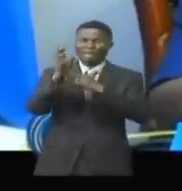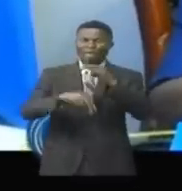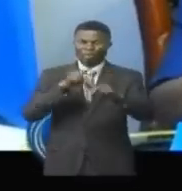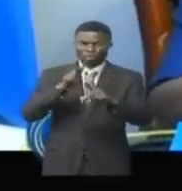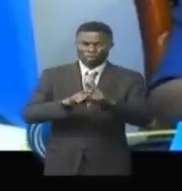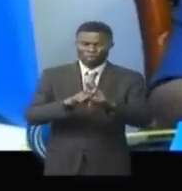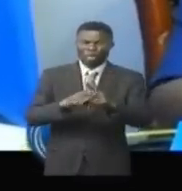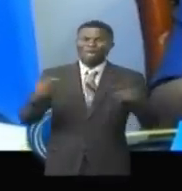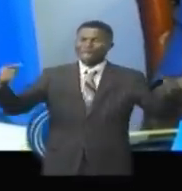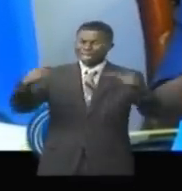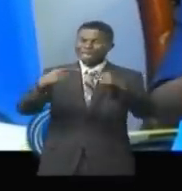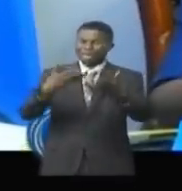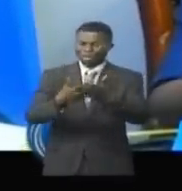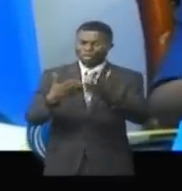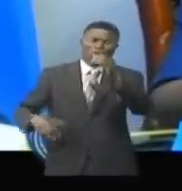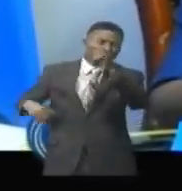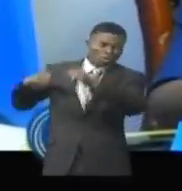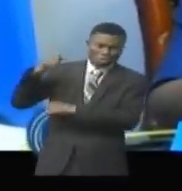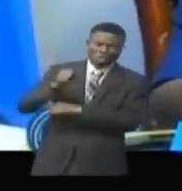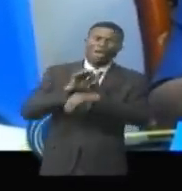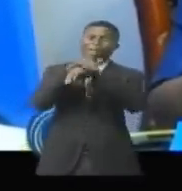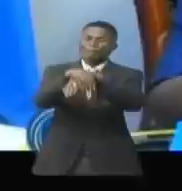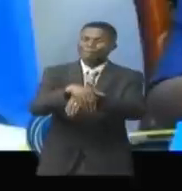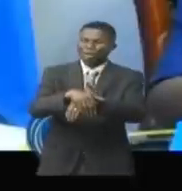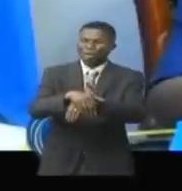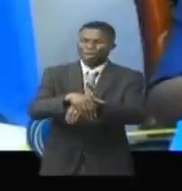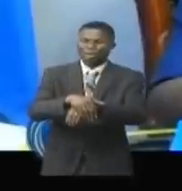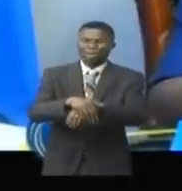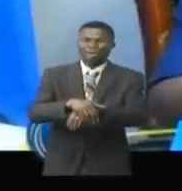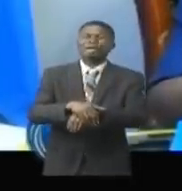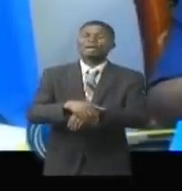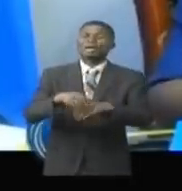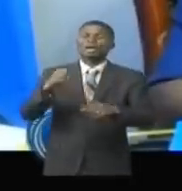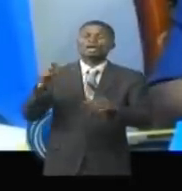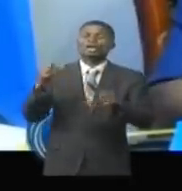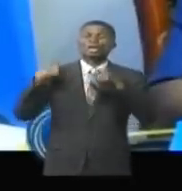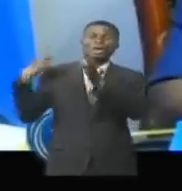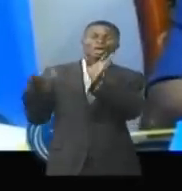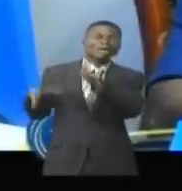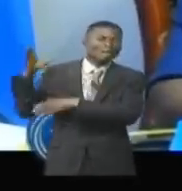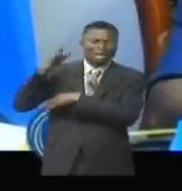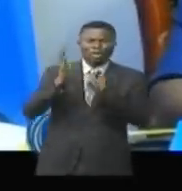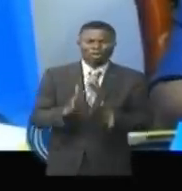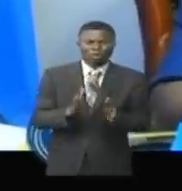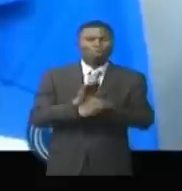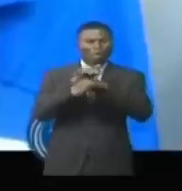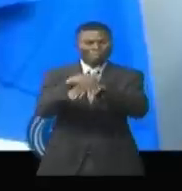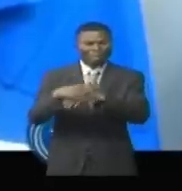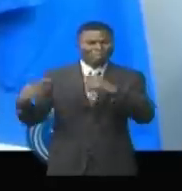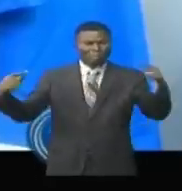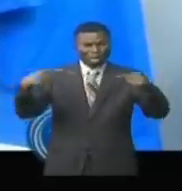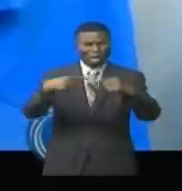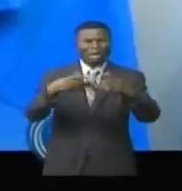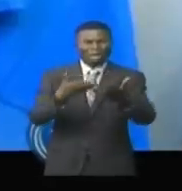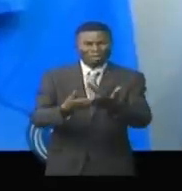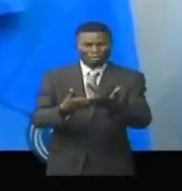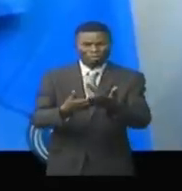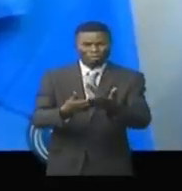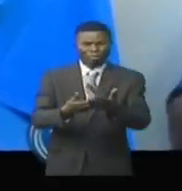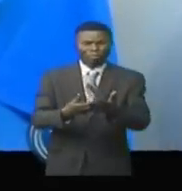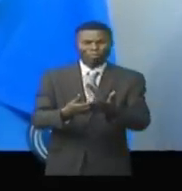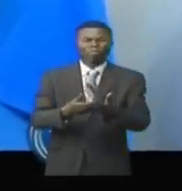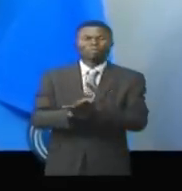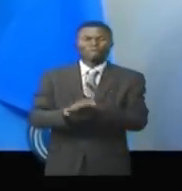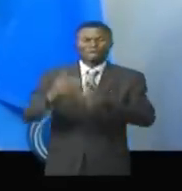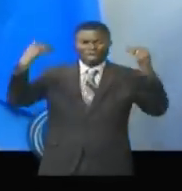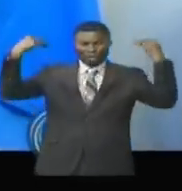il y a des compétitions, il faut faire participer ces athlètes aux à ces compétitions. À cette occasion, le patron de l'administration